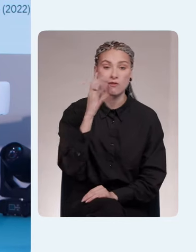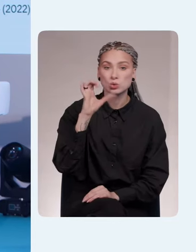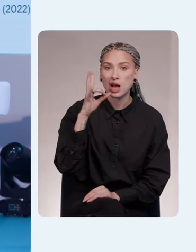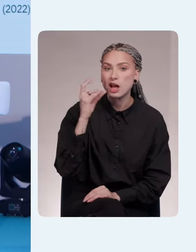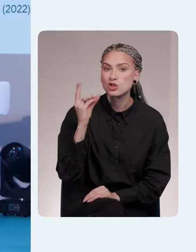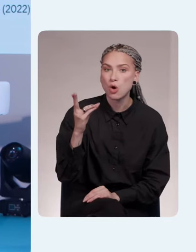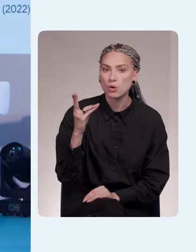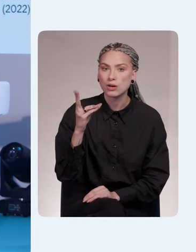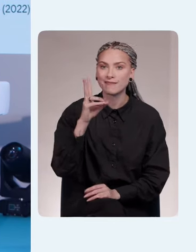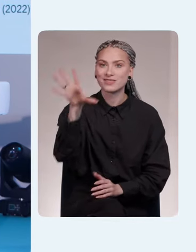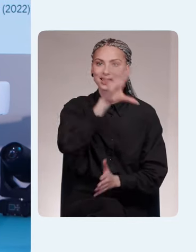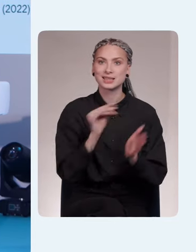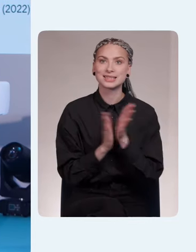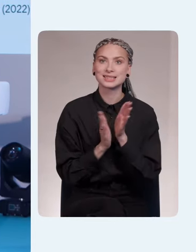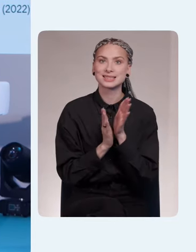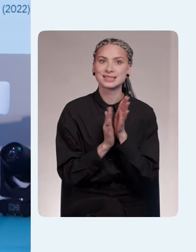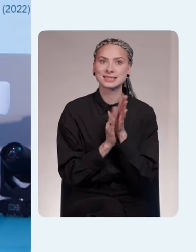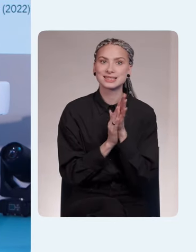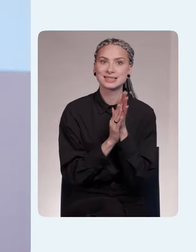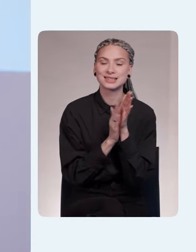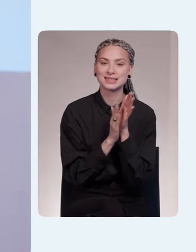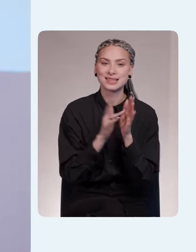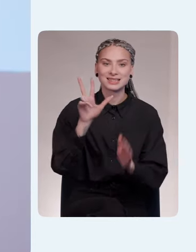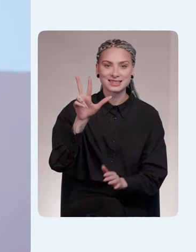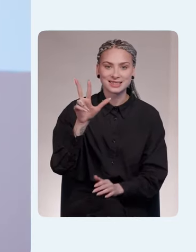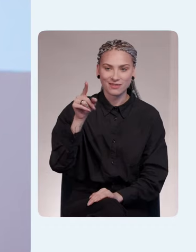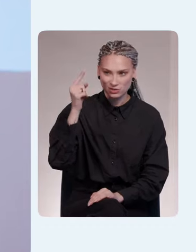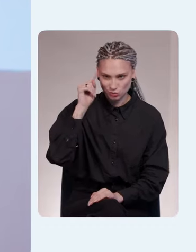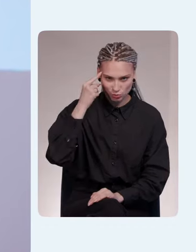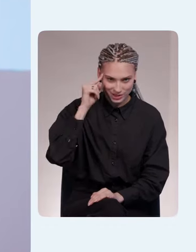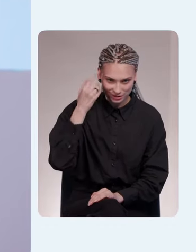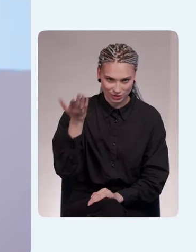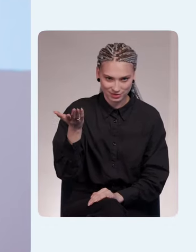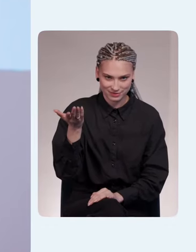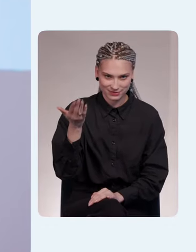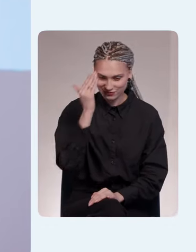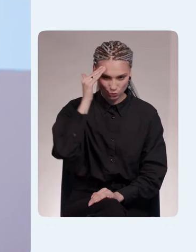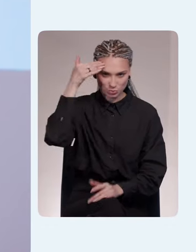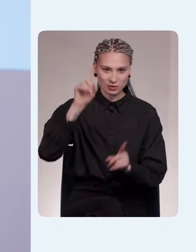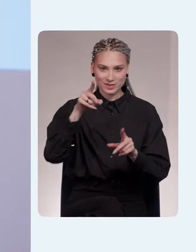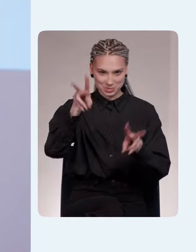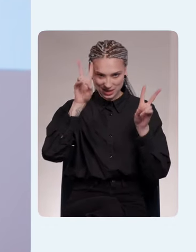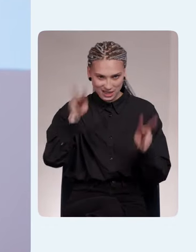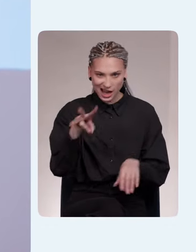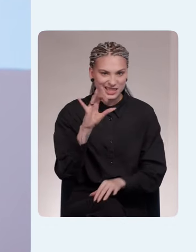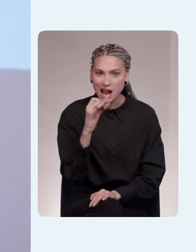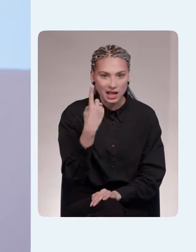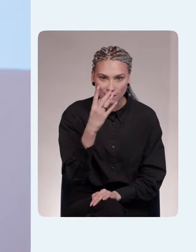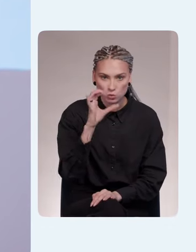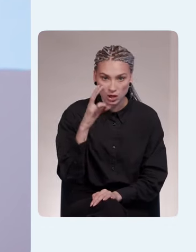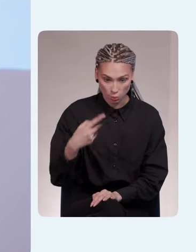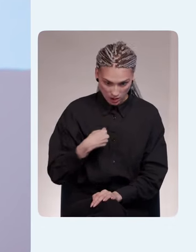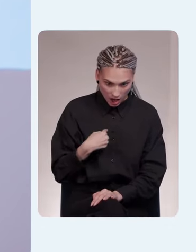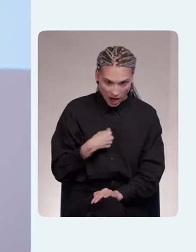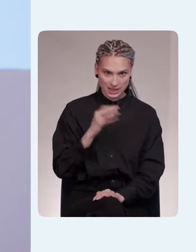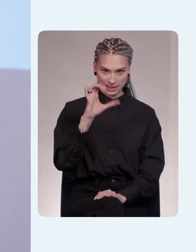трое типов поаплодировали. Я такой: вы с ума сошли? В смысле вы не знаете ни одного Санька? Я